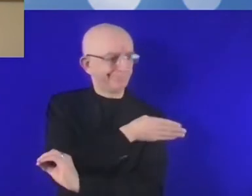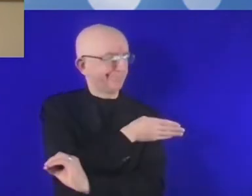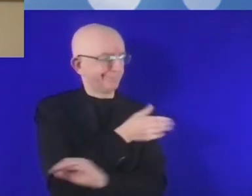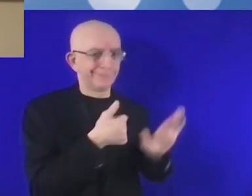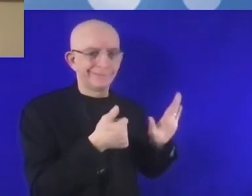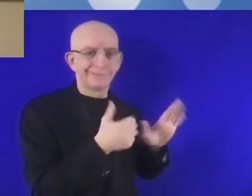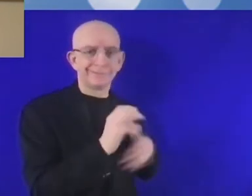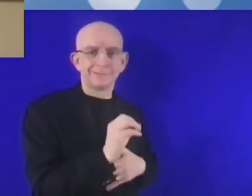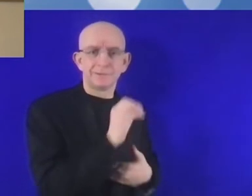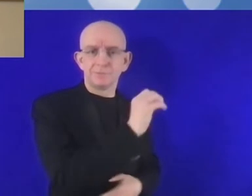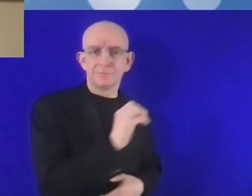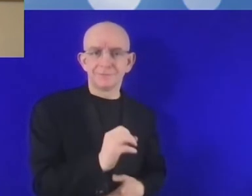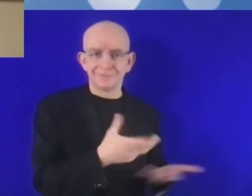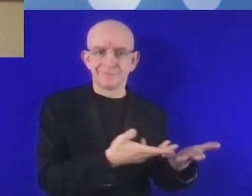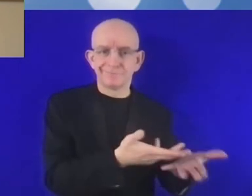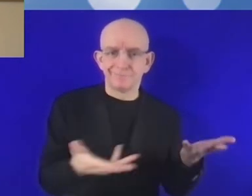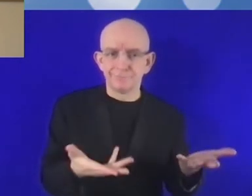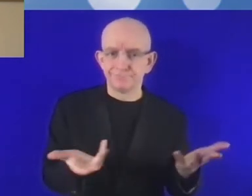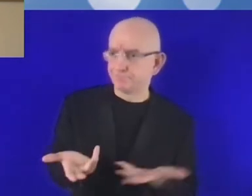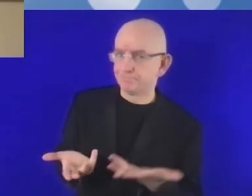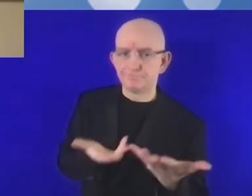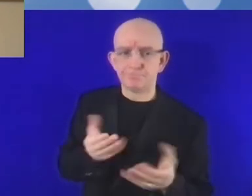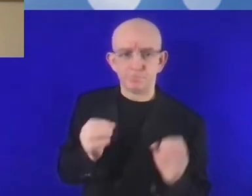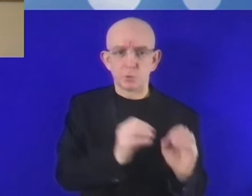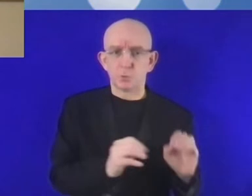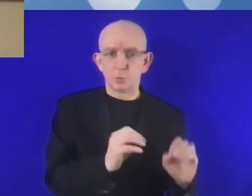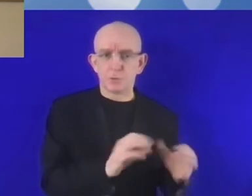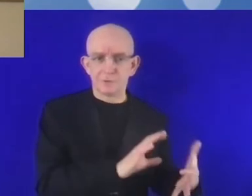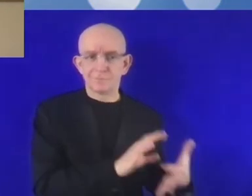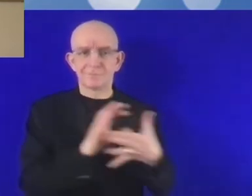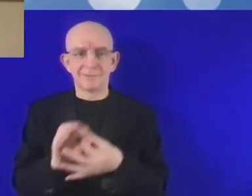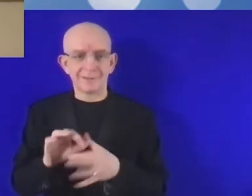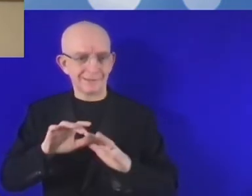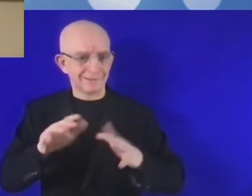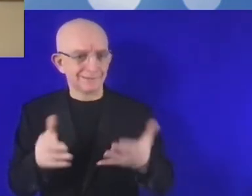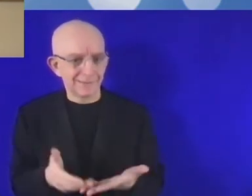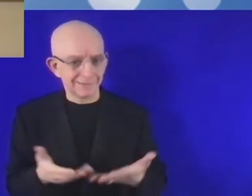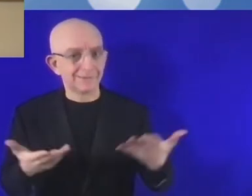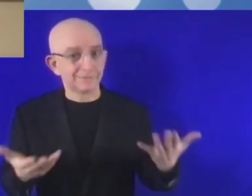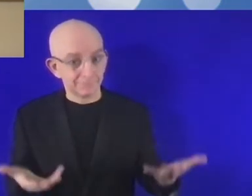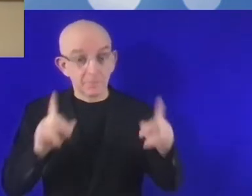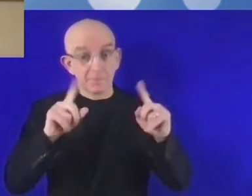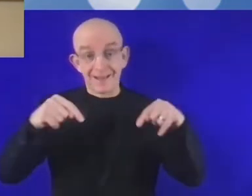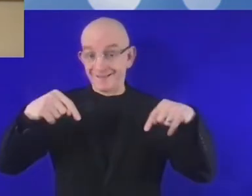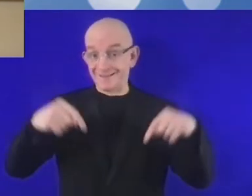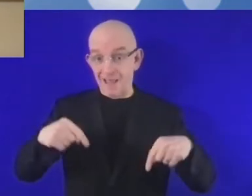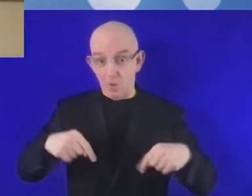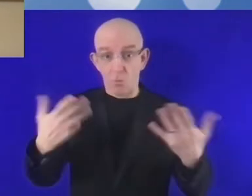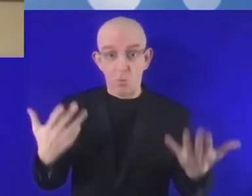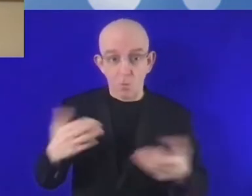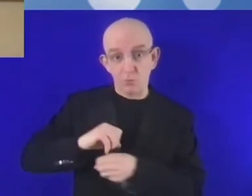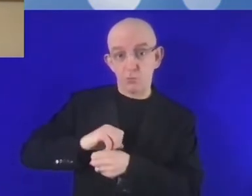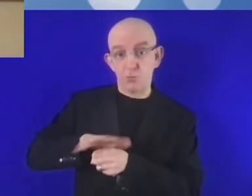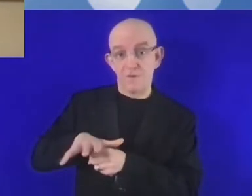للهواتف الجوال الذين ليس لديهم إمكانية استخدام الإنترنت. بالنسبة لجائحة الكورونا